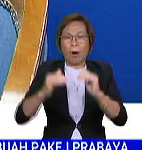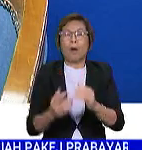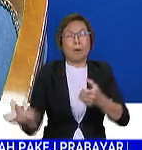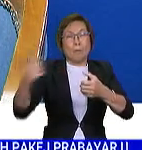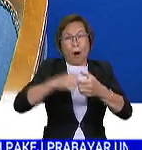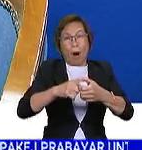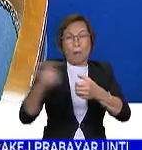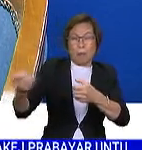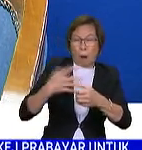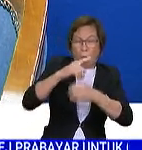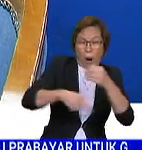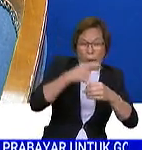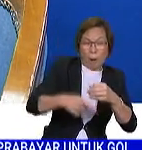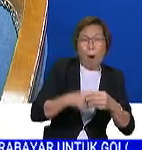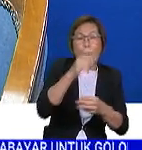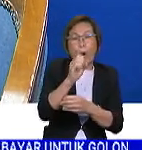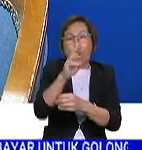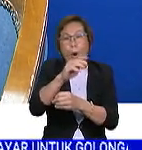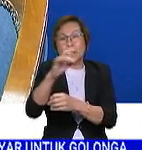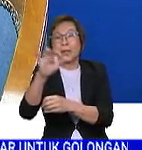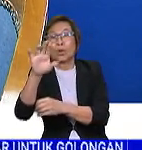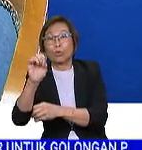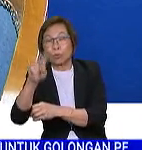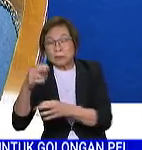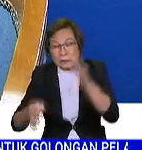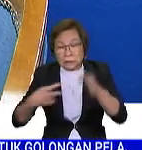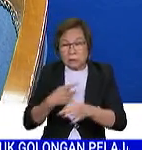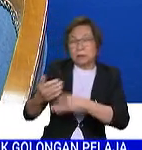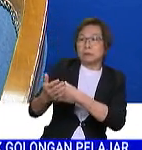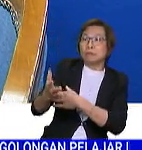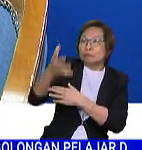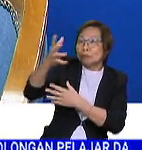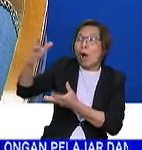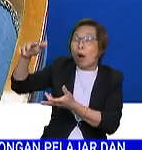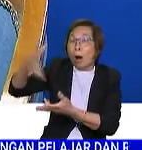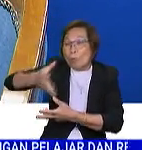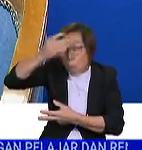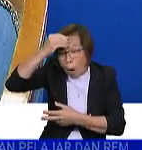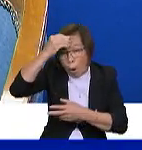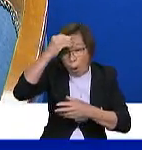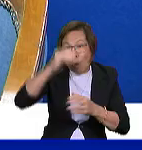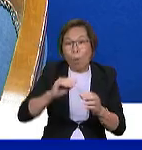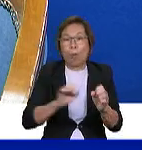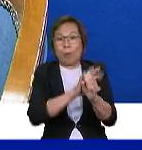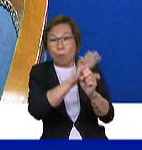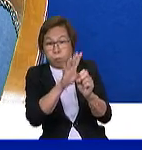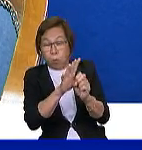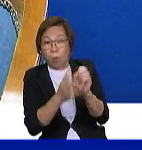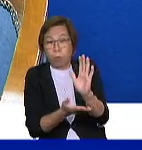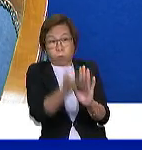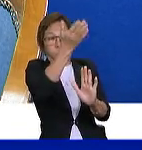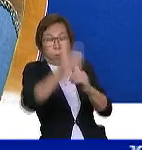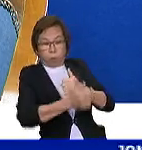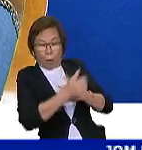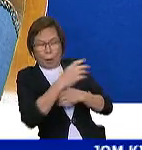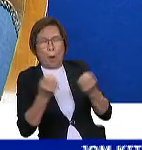Omicron. So sekiranya kita dapati bahawa penilaian risiko menunjukkan risiko dia tinggi, lebih